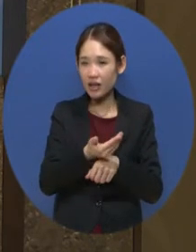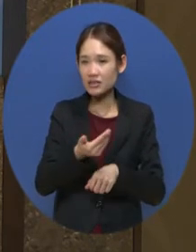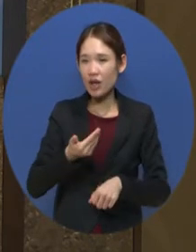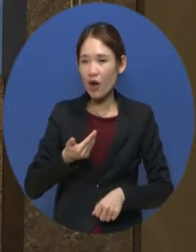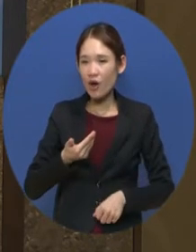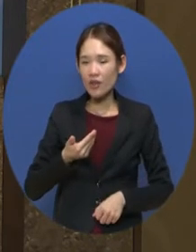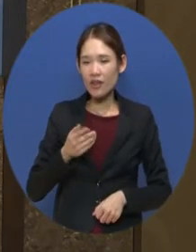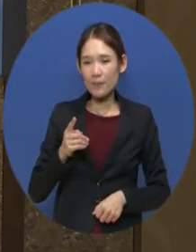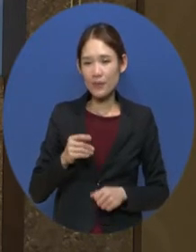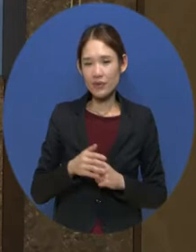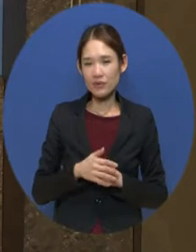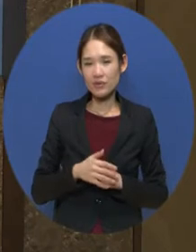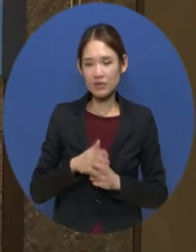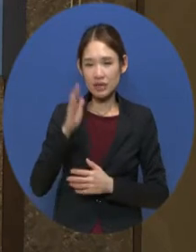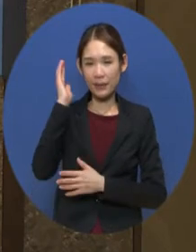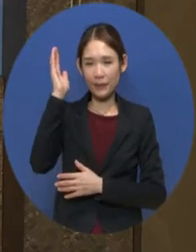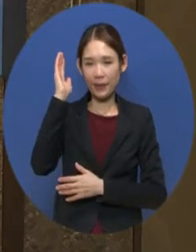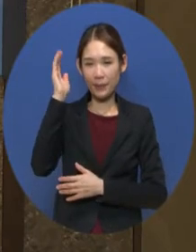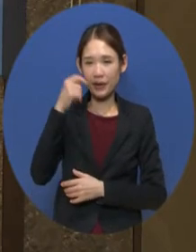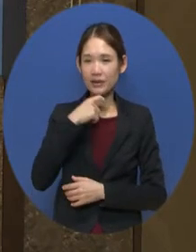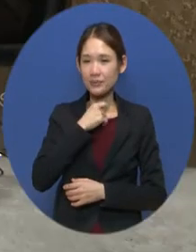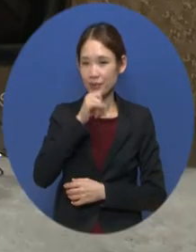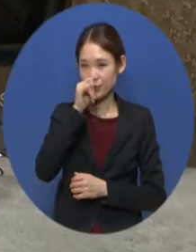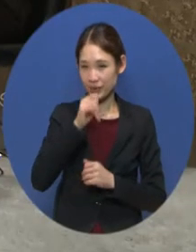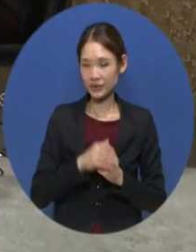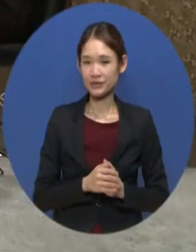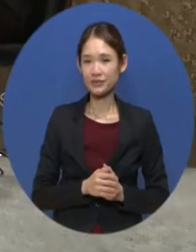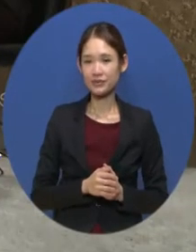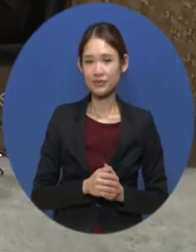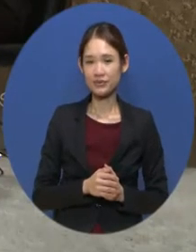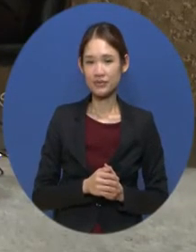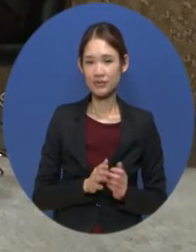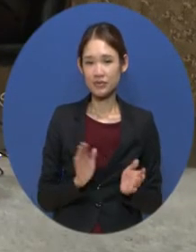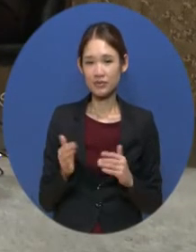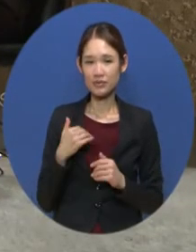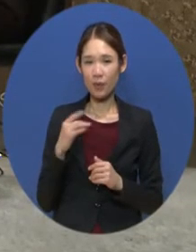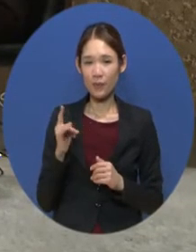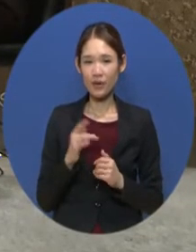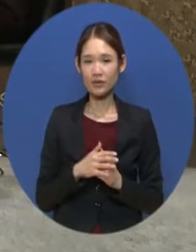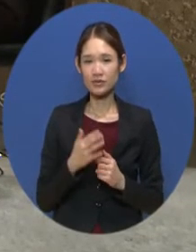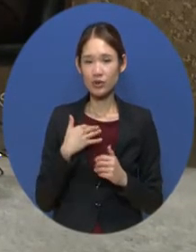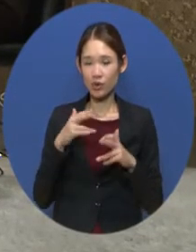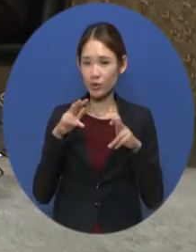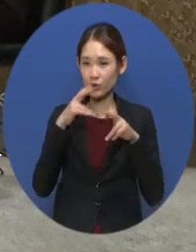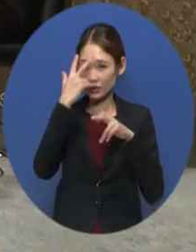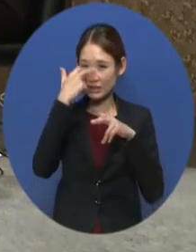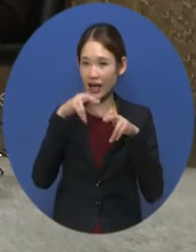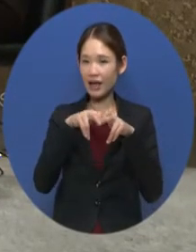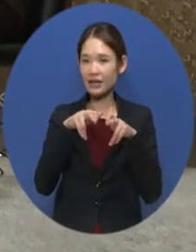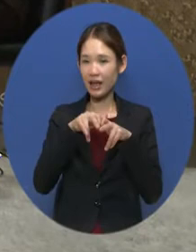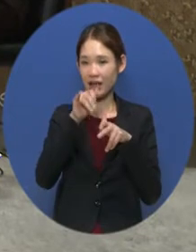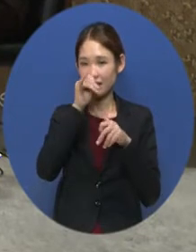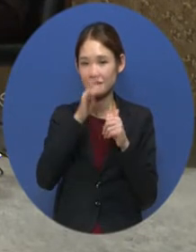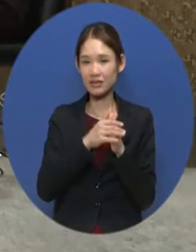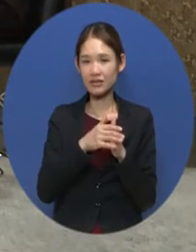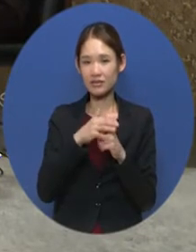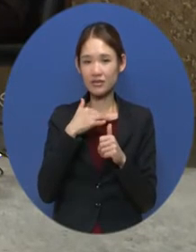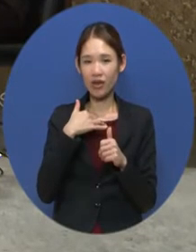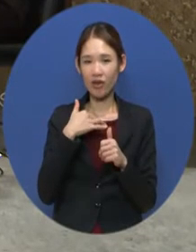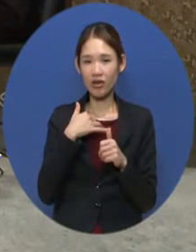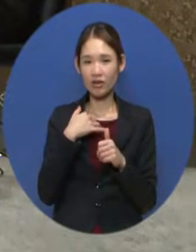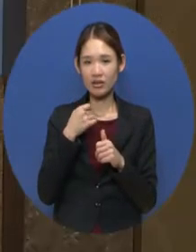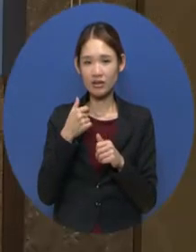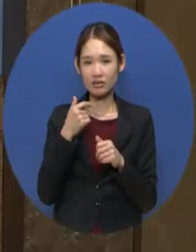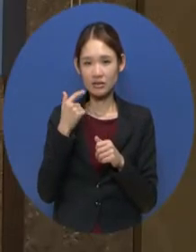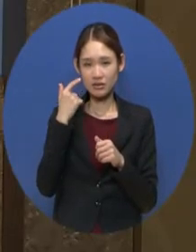한 가지 좀 들려드리고 싶은 얘기가 있어요. 어떤 예, 얘기인가요? 저도 지금 시각에 장애가 있는데 저는 약간